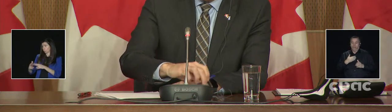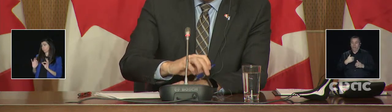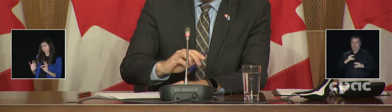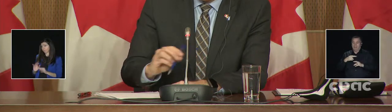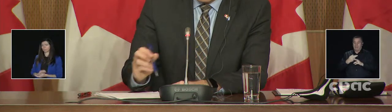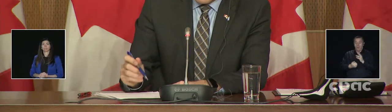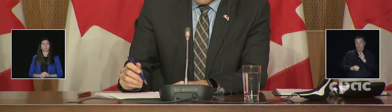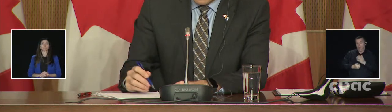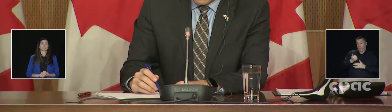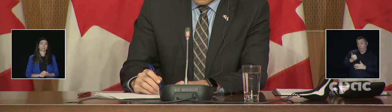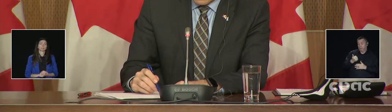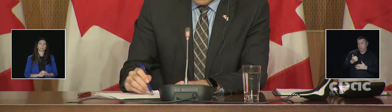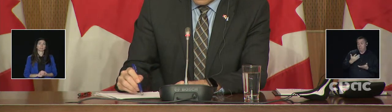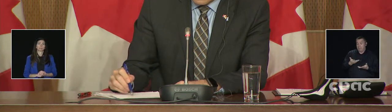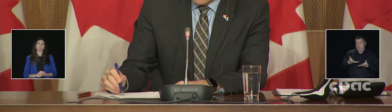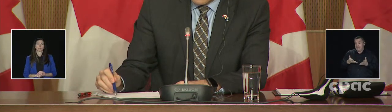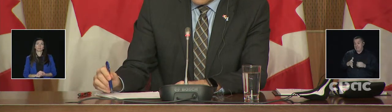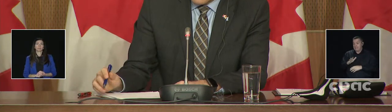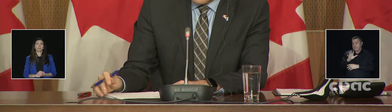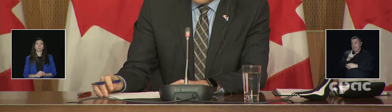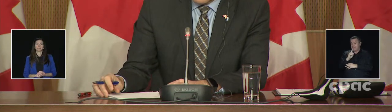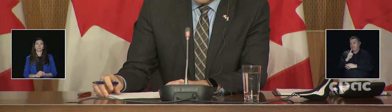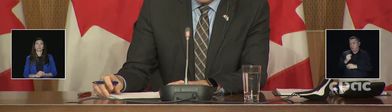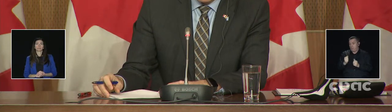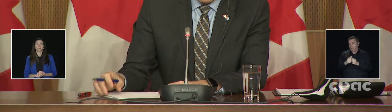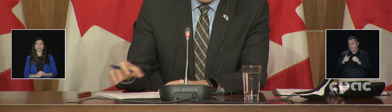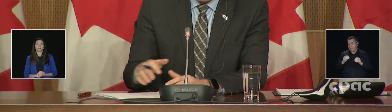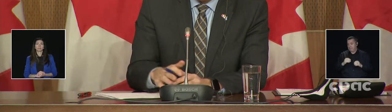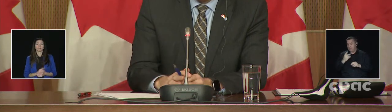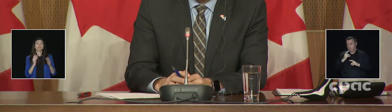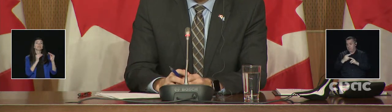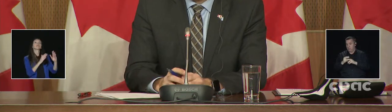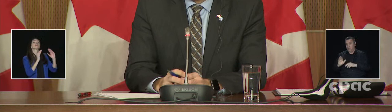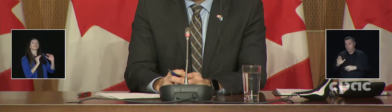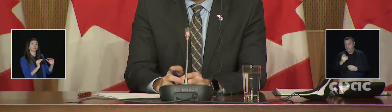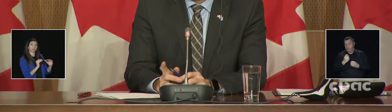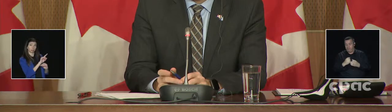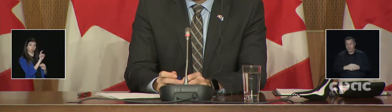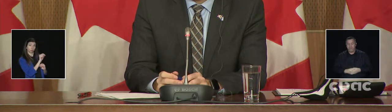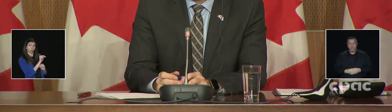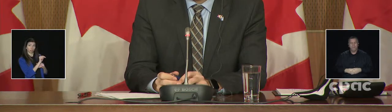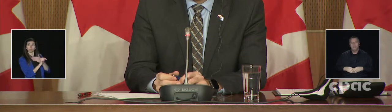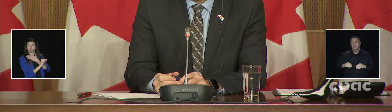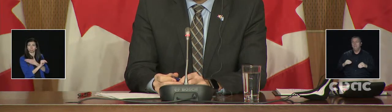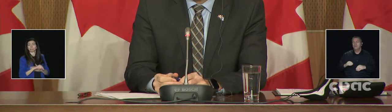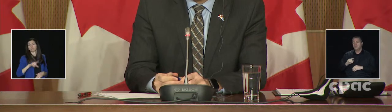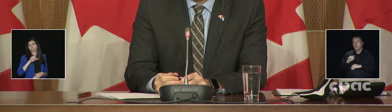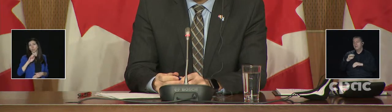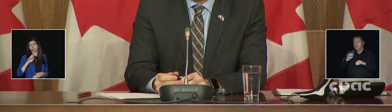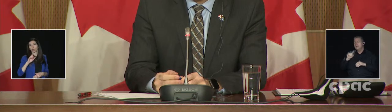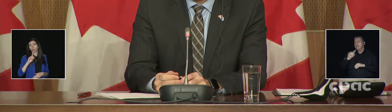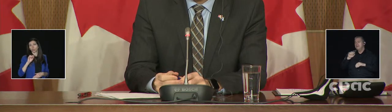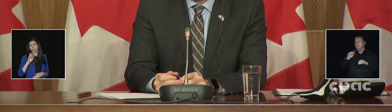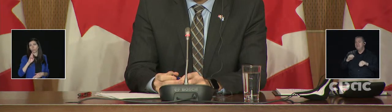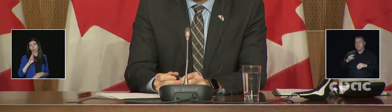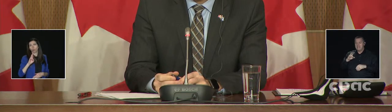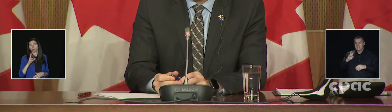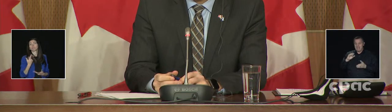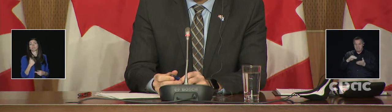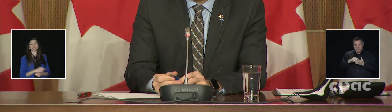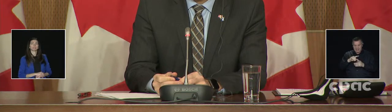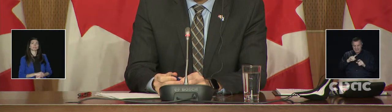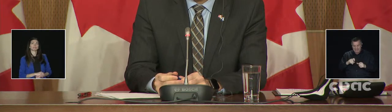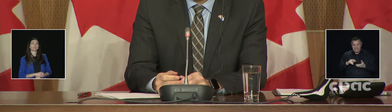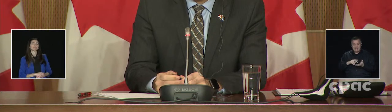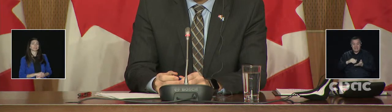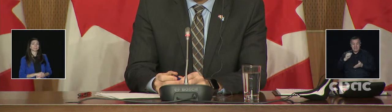La prochaine question de Boris Proulx, Le Devoir. La parole est à vous. Monsieur le ministre, 17 000 tests, il en manque 6 000 pour atteindre votre